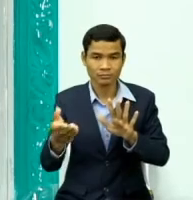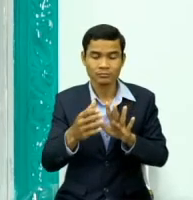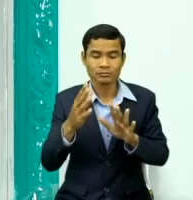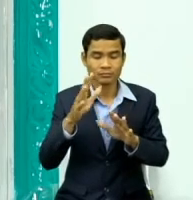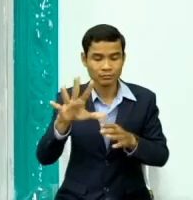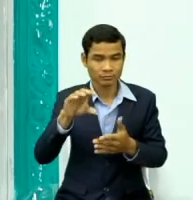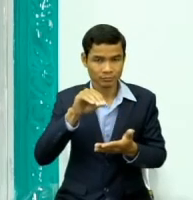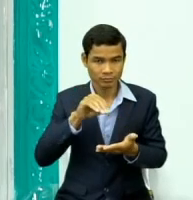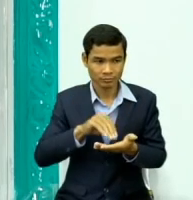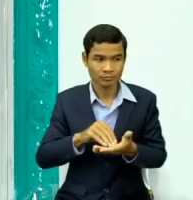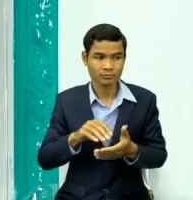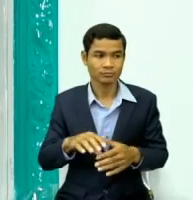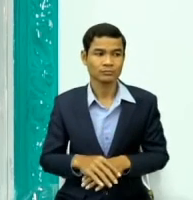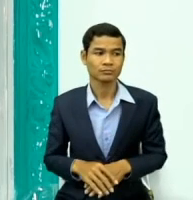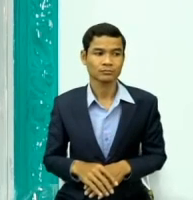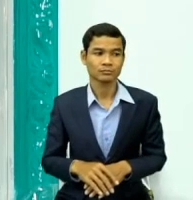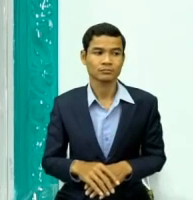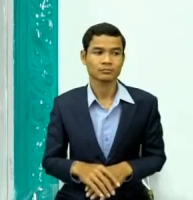chầm lóng